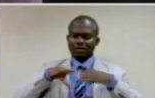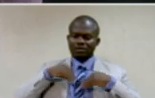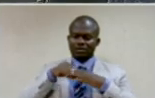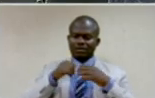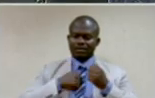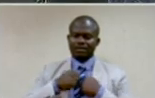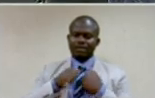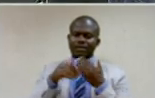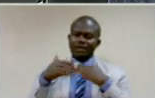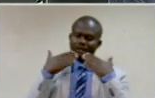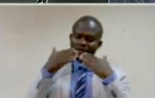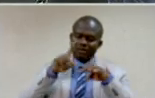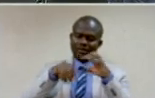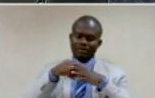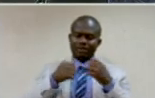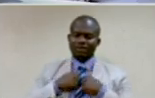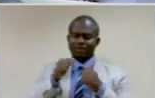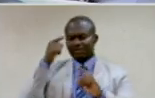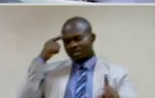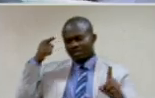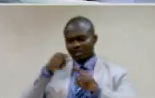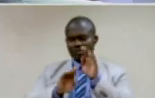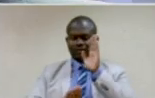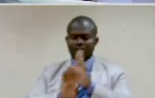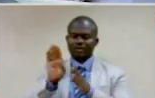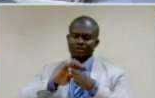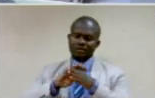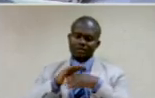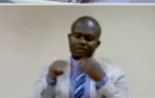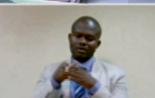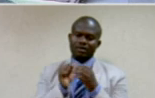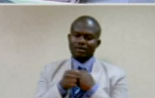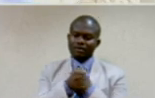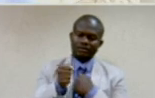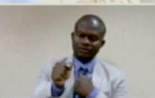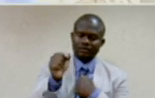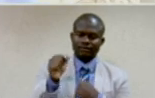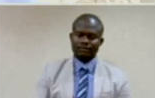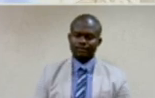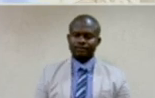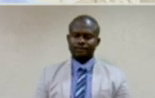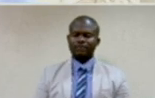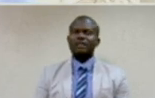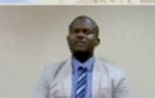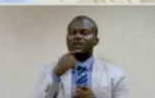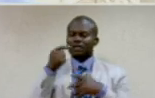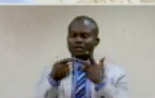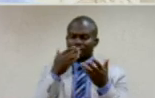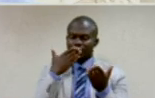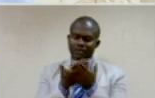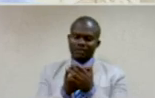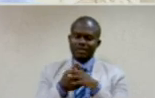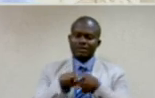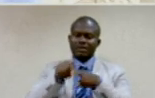Rwanda bashima politiki y'u Rwanda igamije guteza imbere ishoramari n'ubukerarugendo. Ni byiza nk'abanyapolitiki kuba